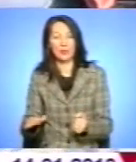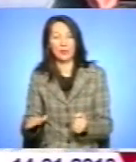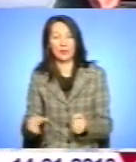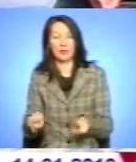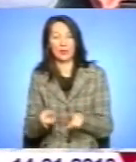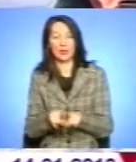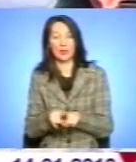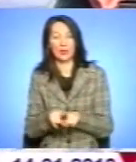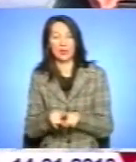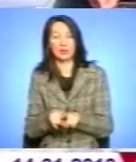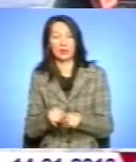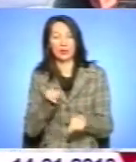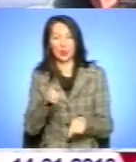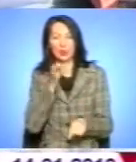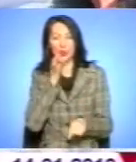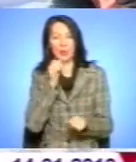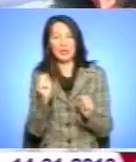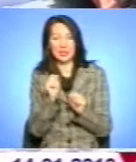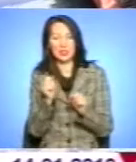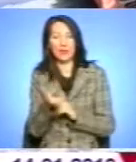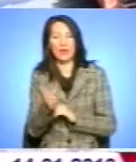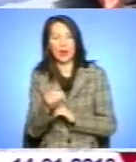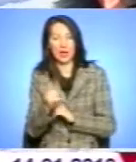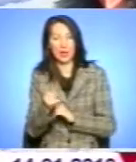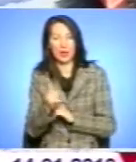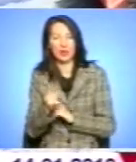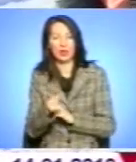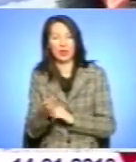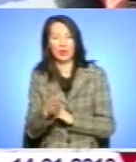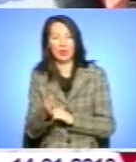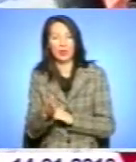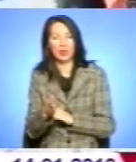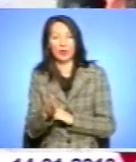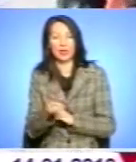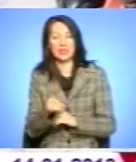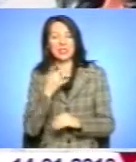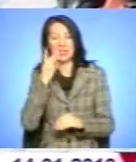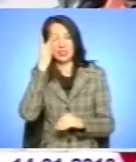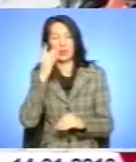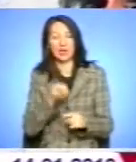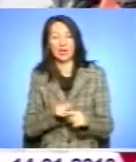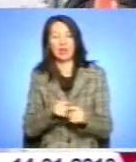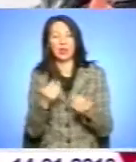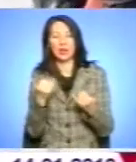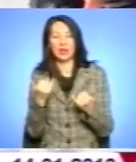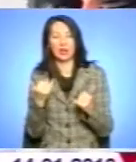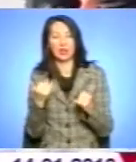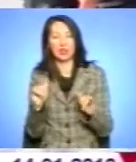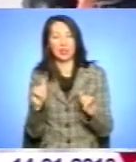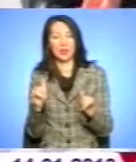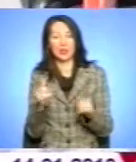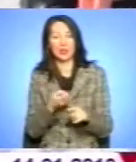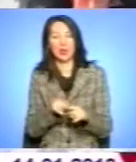Так. Тобі більш подобається зимова така риболовля чи літня як? Яка екстремальніша, яку відео